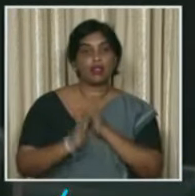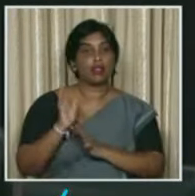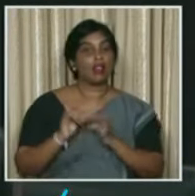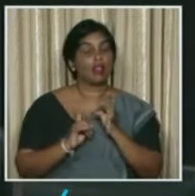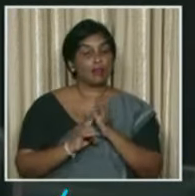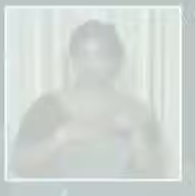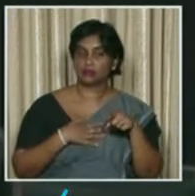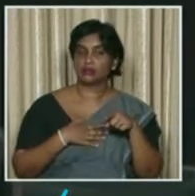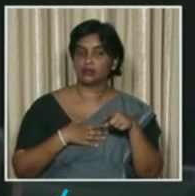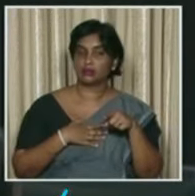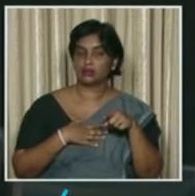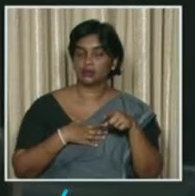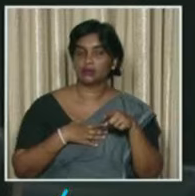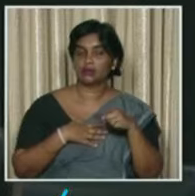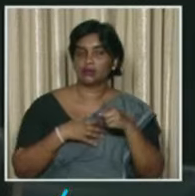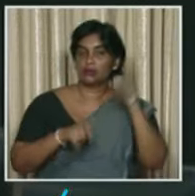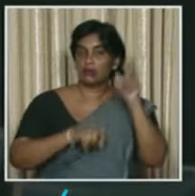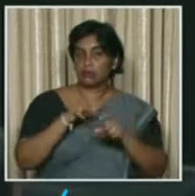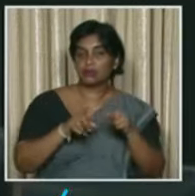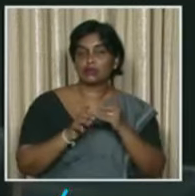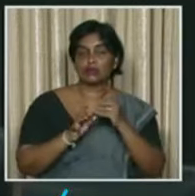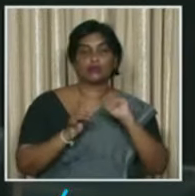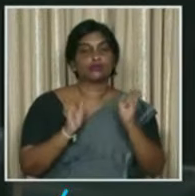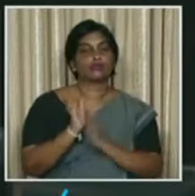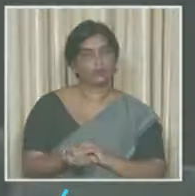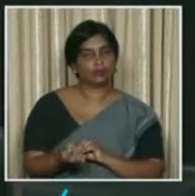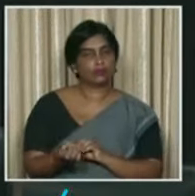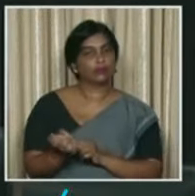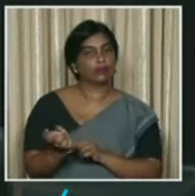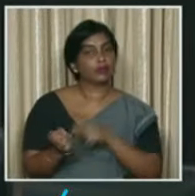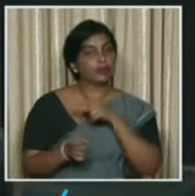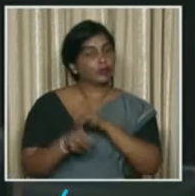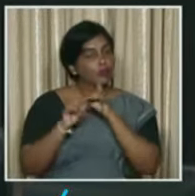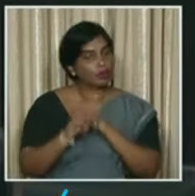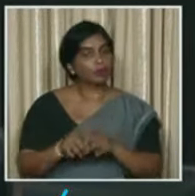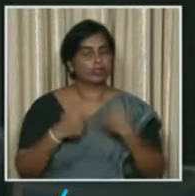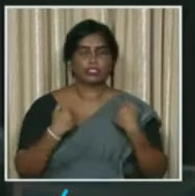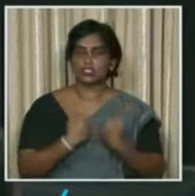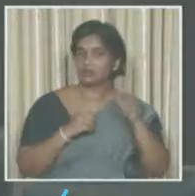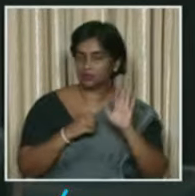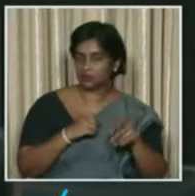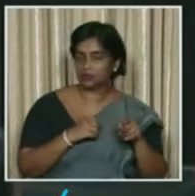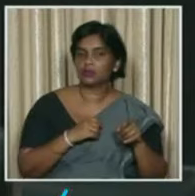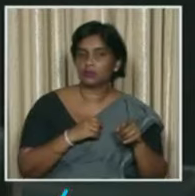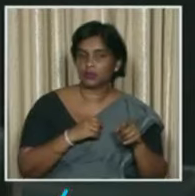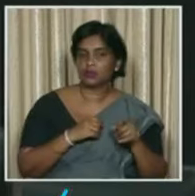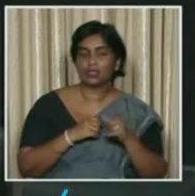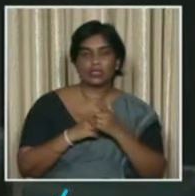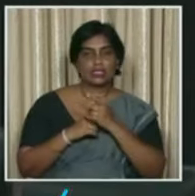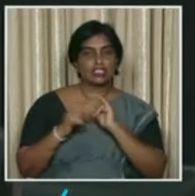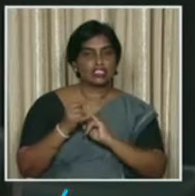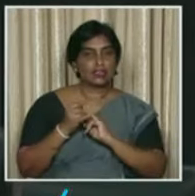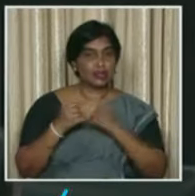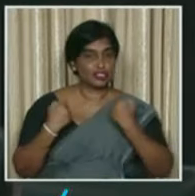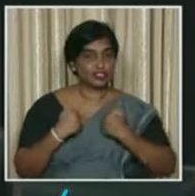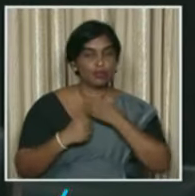ඇමතිවරයෙක්ගේ දේශපාලන සහචරයන් එම අතුරු කමිටුවට දැම්මා කියලා. මේ විදිහට මේක අභියෝගයට ලක් කරන ගමන් සම්මි සිල්වා සම්පූර්ණ